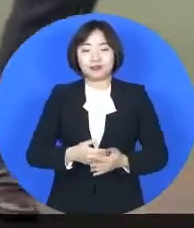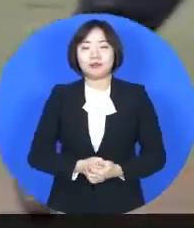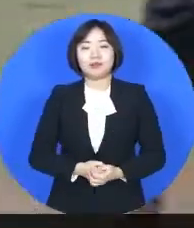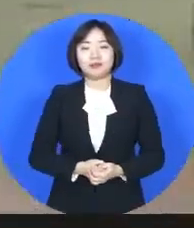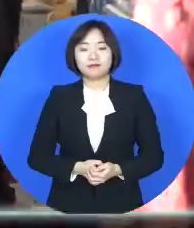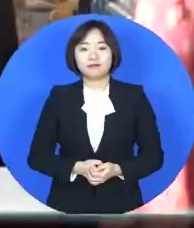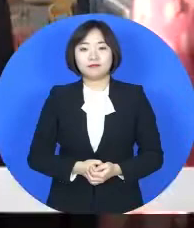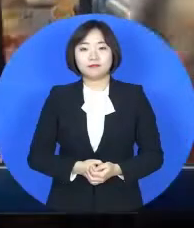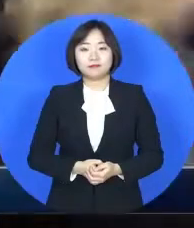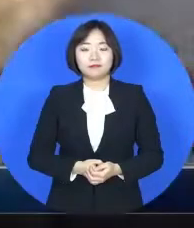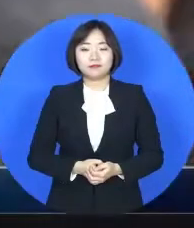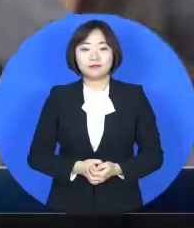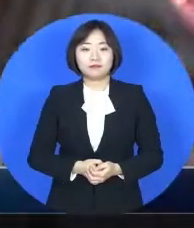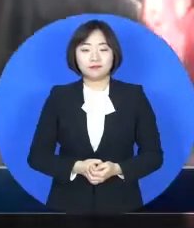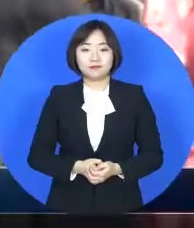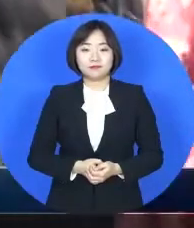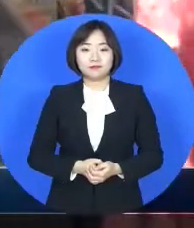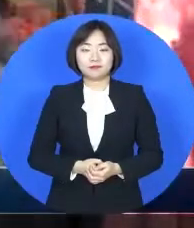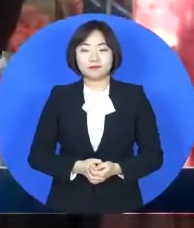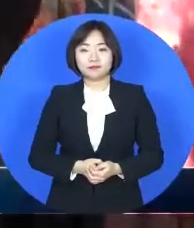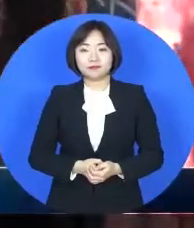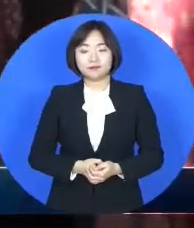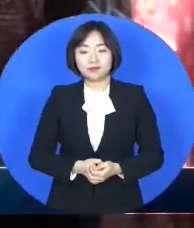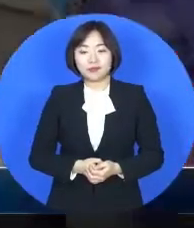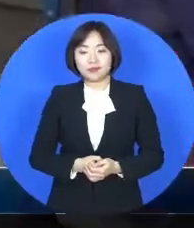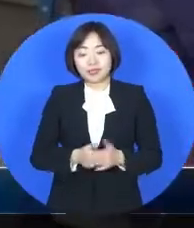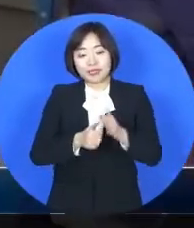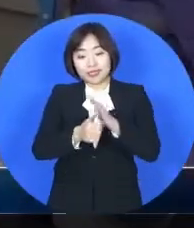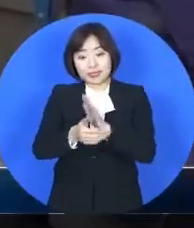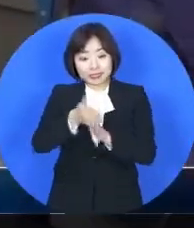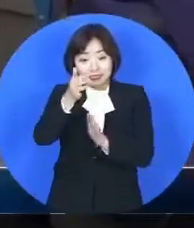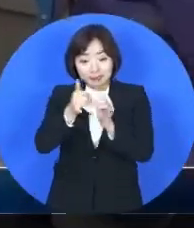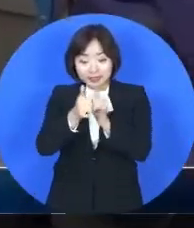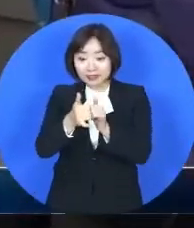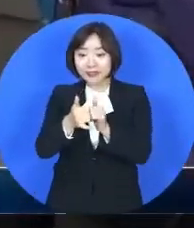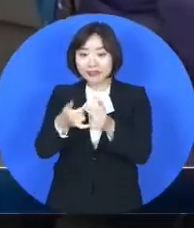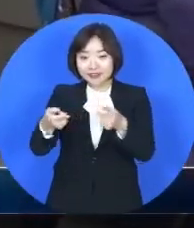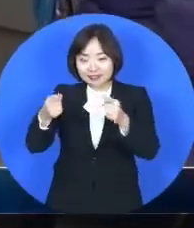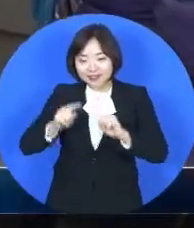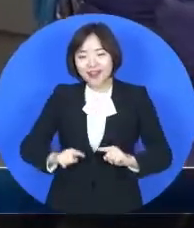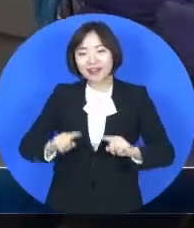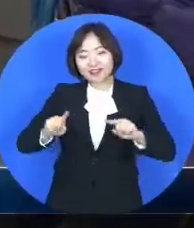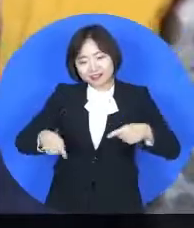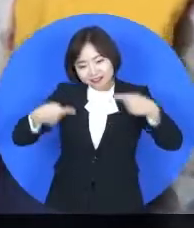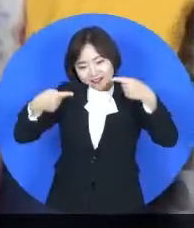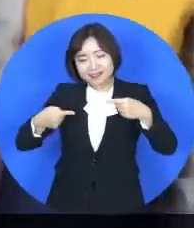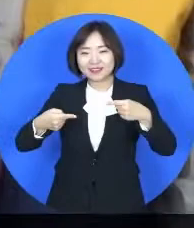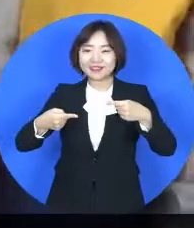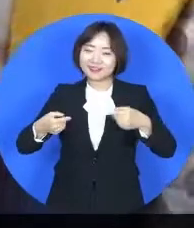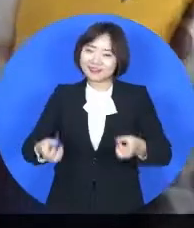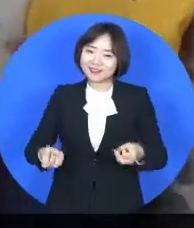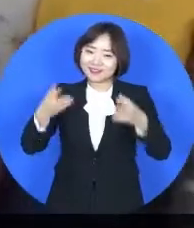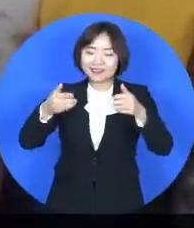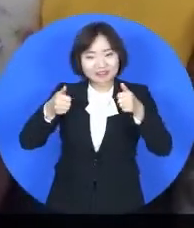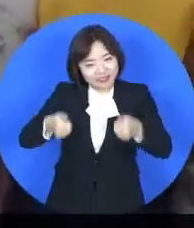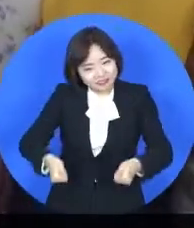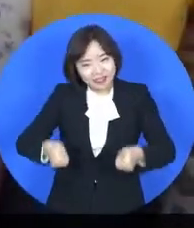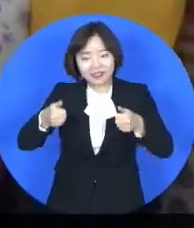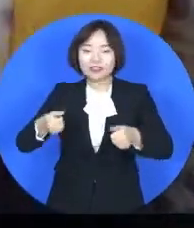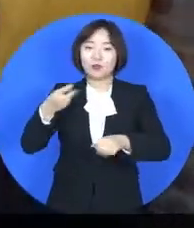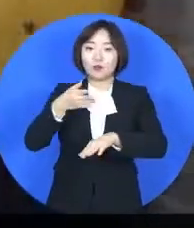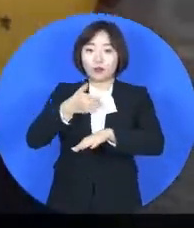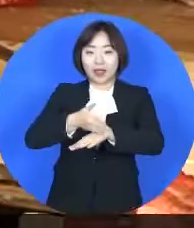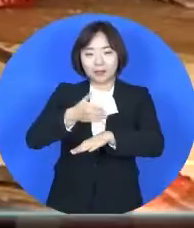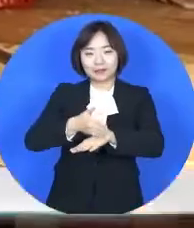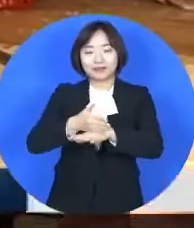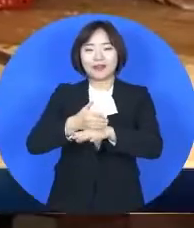전했습니다. 구본영 시장은 전통시장을 방문한 시민들에게도 명절 인사를 나누고 시장 이용에 감사하는 마음을